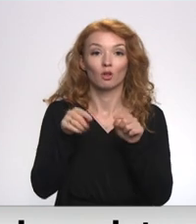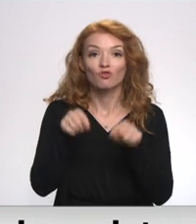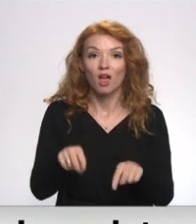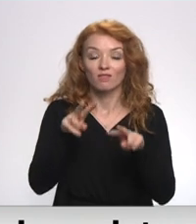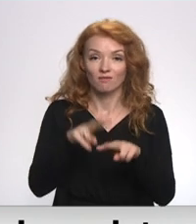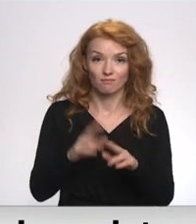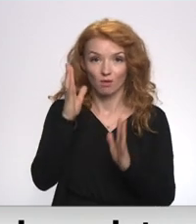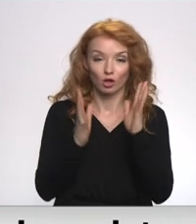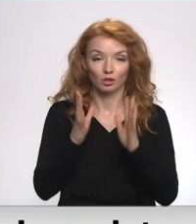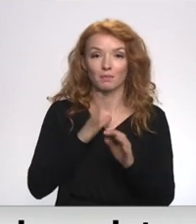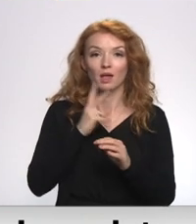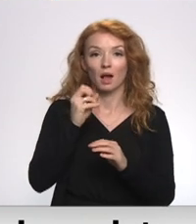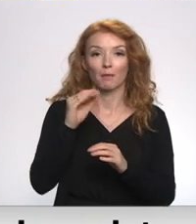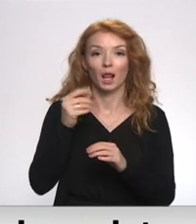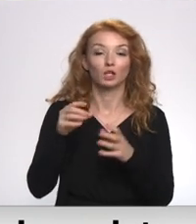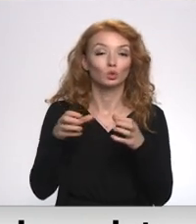kur atradās Kabilas grupa.